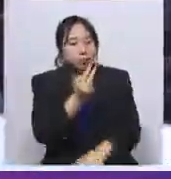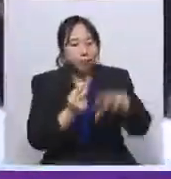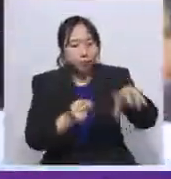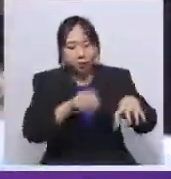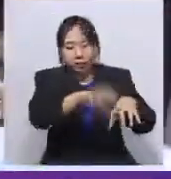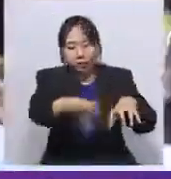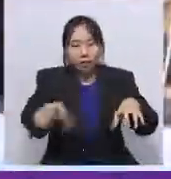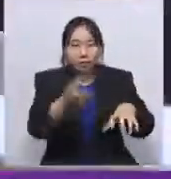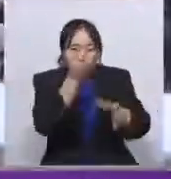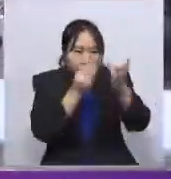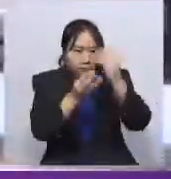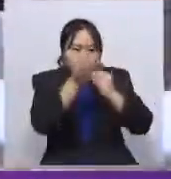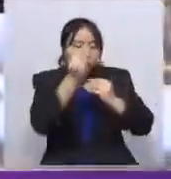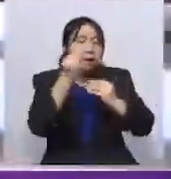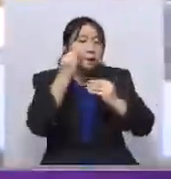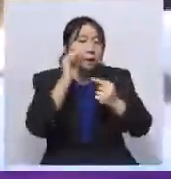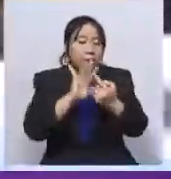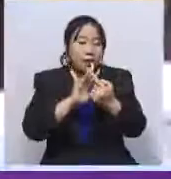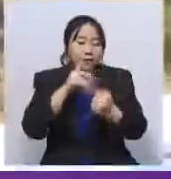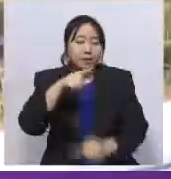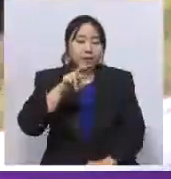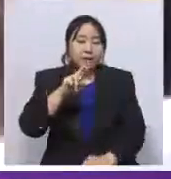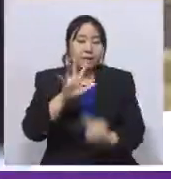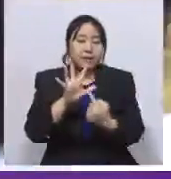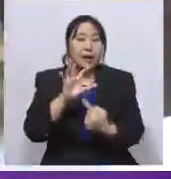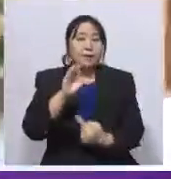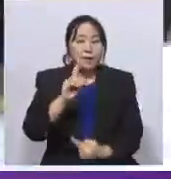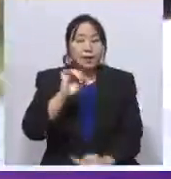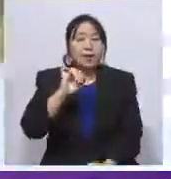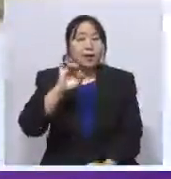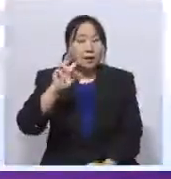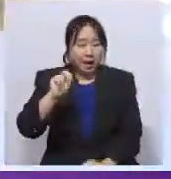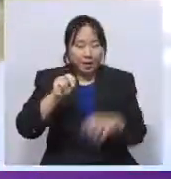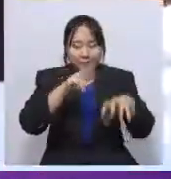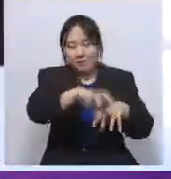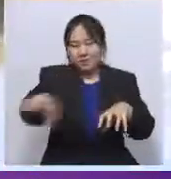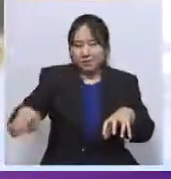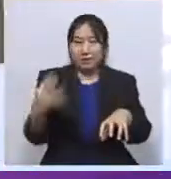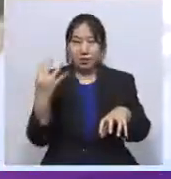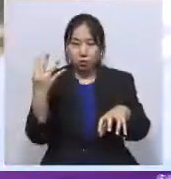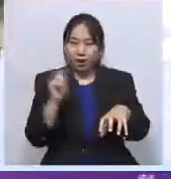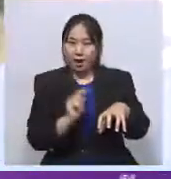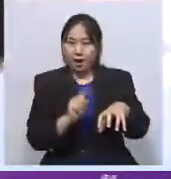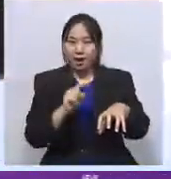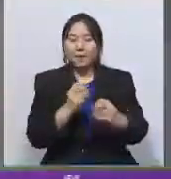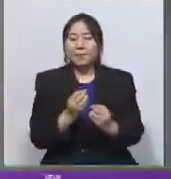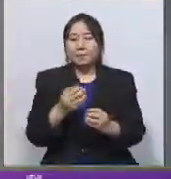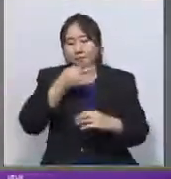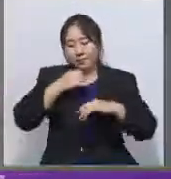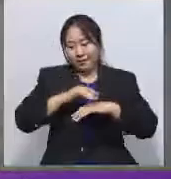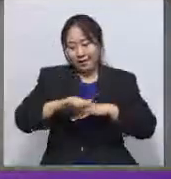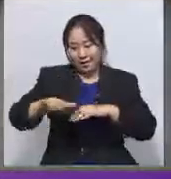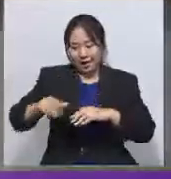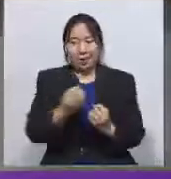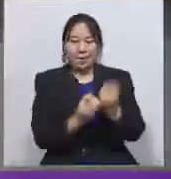าดูงานที่พื้นที่บ้านเปล็ดในซึ่งมีทั้งหมด4จุดด้วยกันค่ะจุดแรกก็คือจุดป่าชายเลนบ้านเปล็ดในมรดก